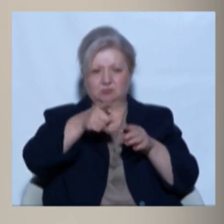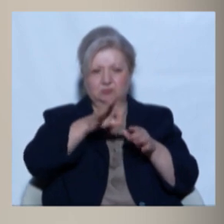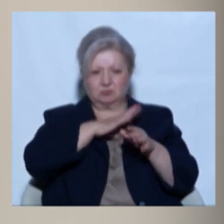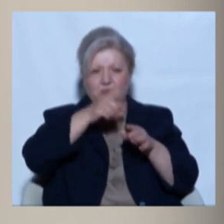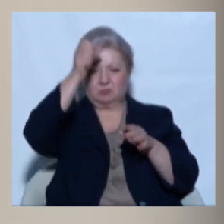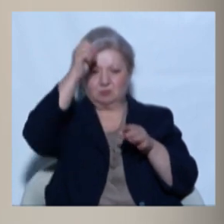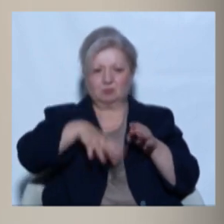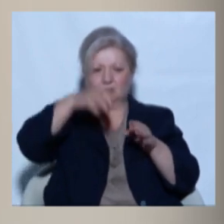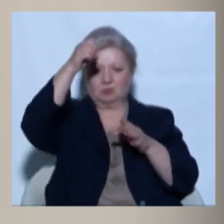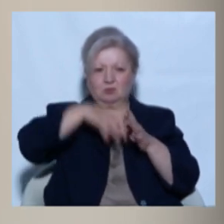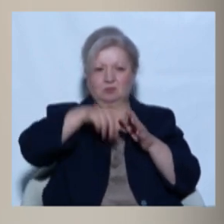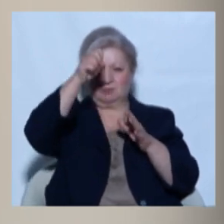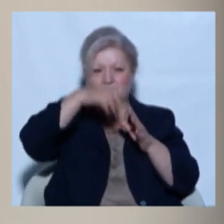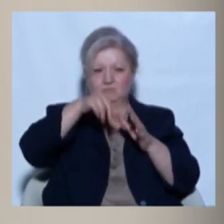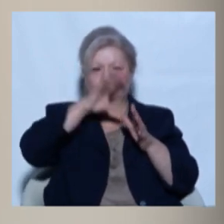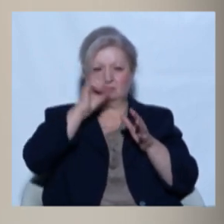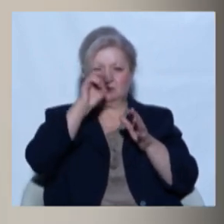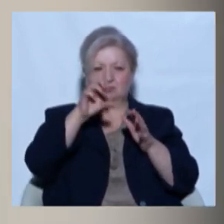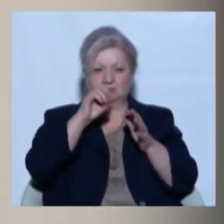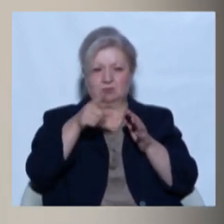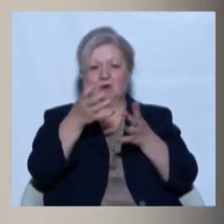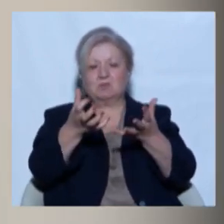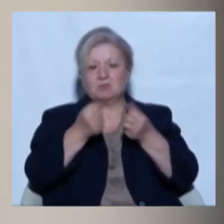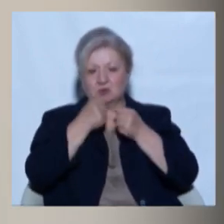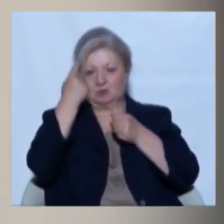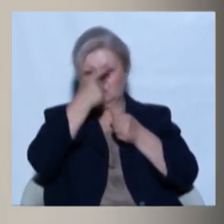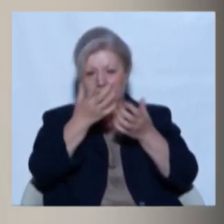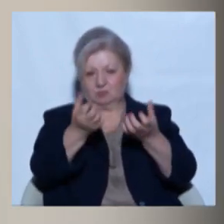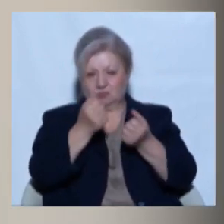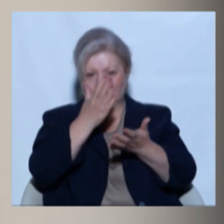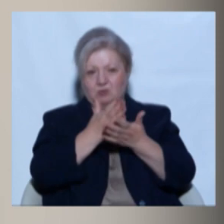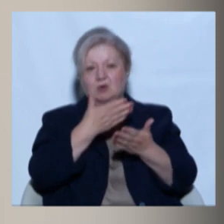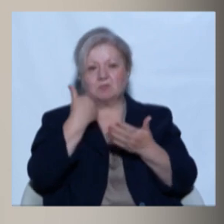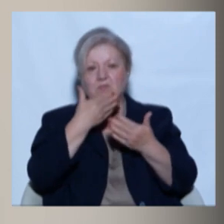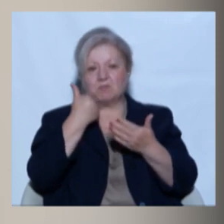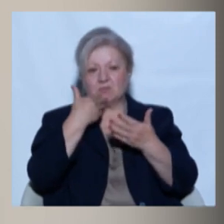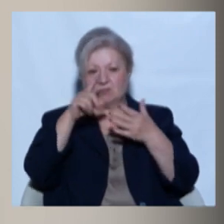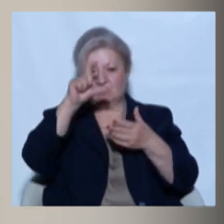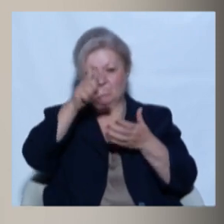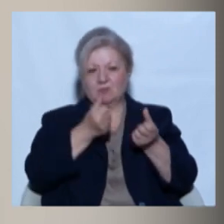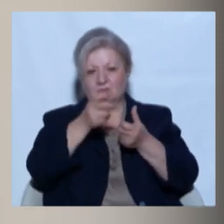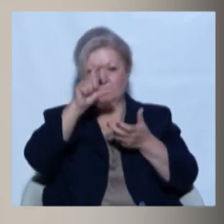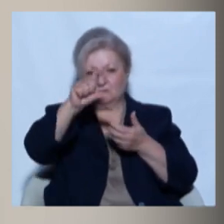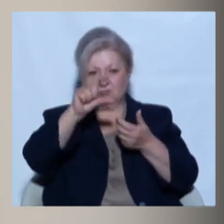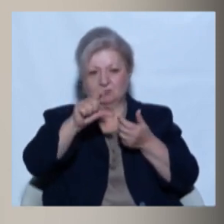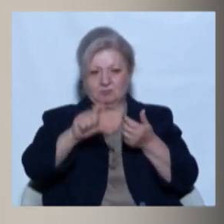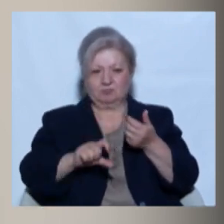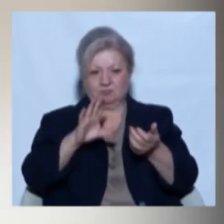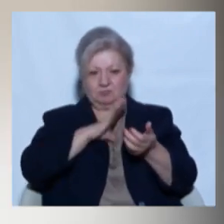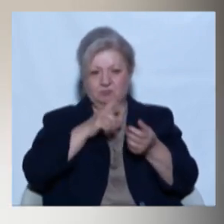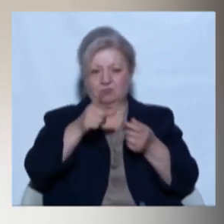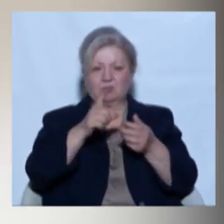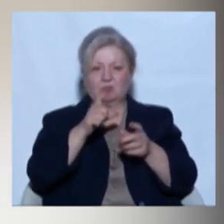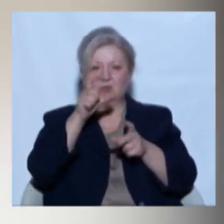ედობები იმერით მივიღე სტრობოსკოპული გამოსახულება. მიღებულ გამოსახულებაზე ადვილად ავთვალე მარძილები ფურცის მდებარეობებს შორის.